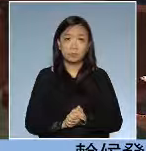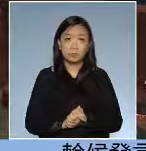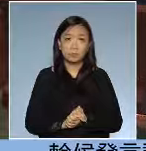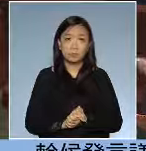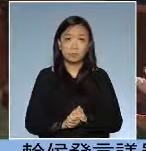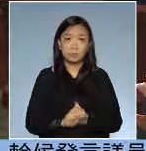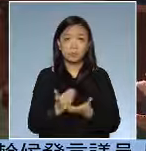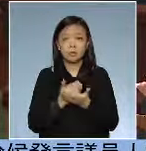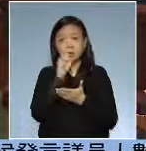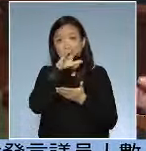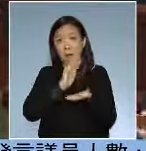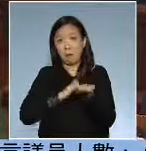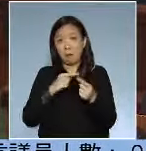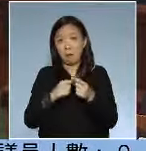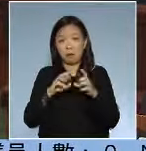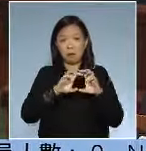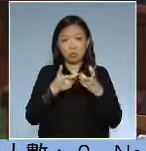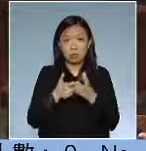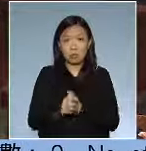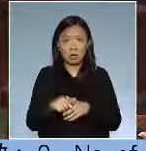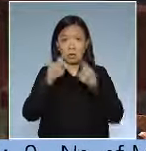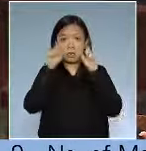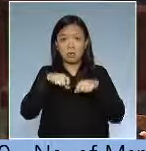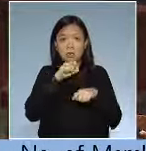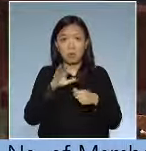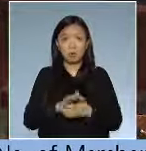一下病人組織有沒有問題啊？